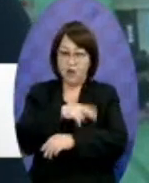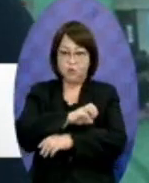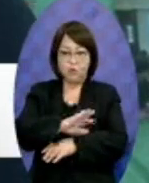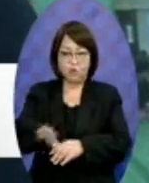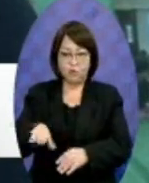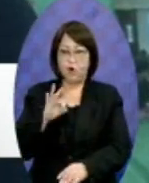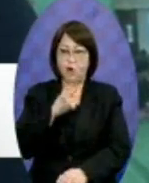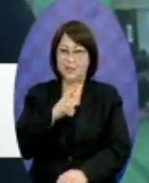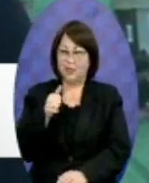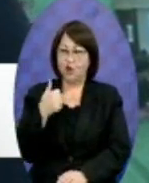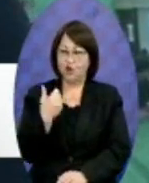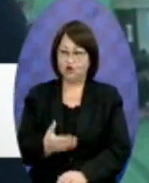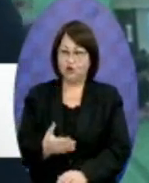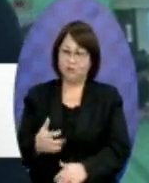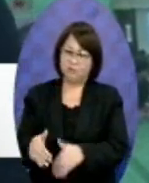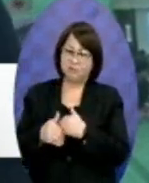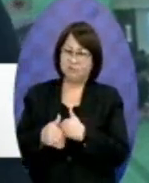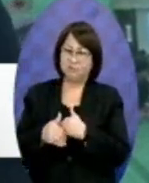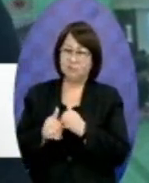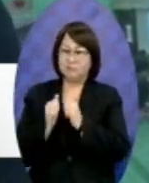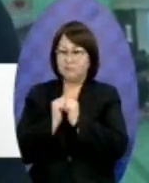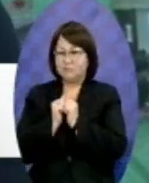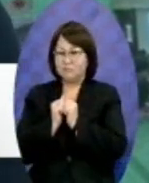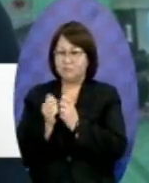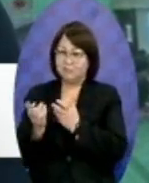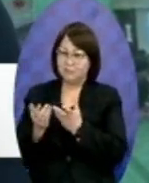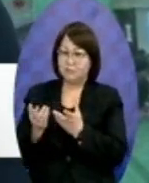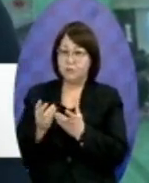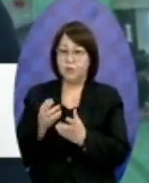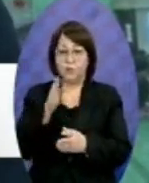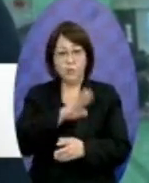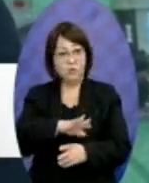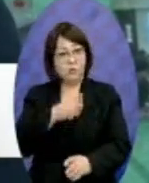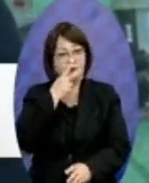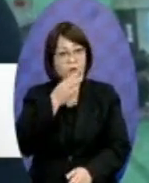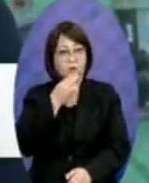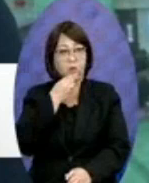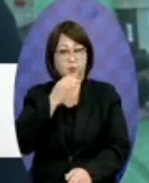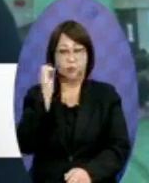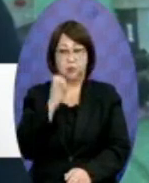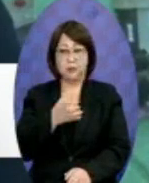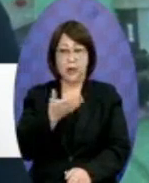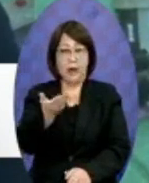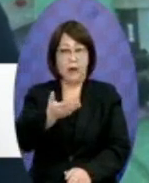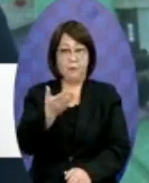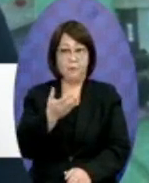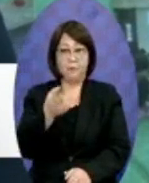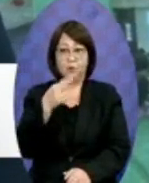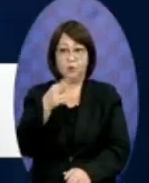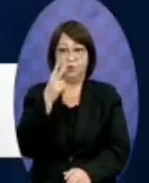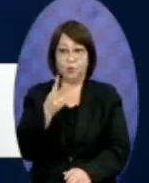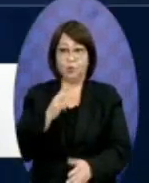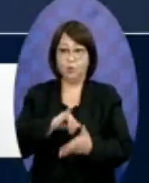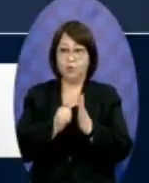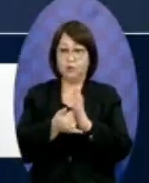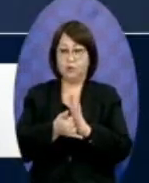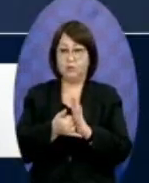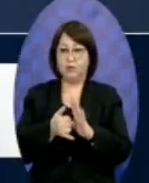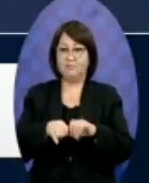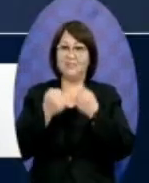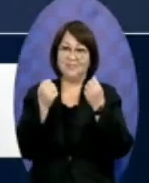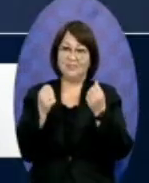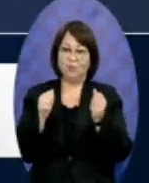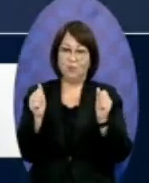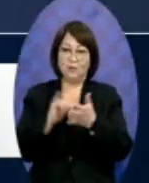амар замаар те шудраг өрсөлдөхгүйгээр би ингээ дүнгээ сайн гаргаж болох юм байна ер нь дүн гэдэг зүйлийн утга учир нь энэ дээр халагдцсан харагдаж байгаа байхгүй